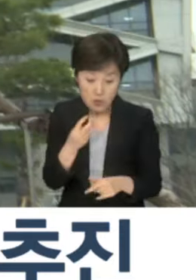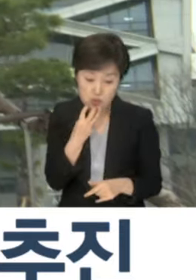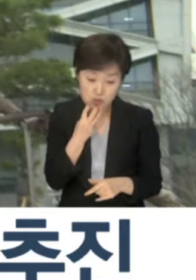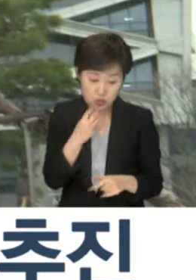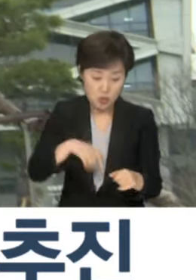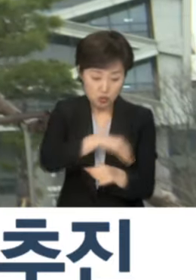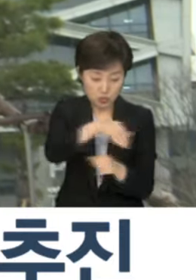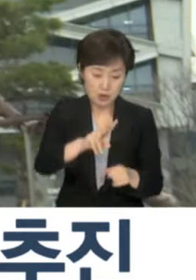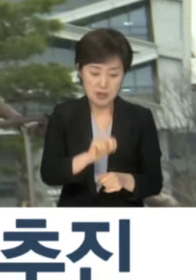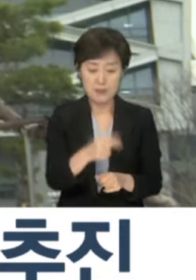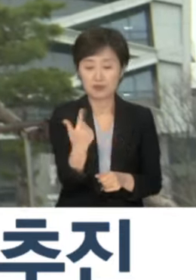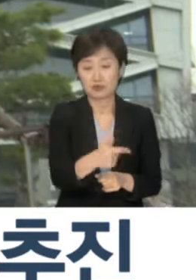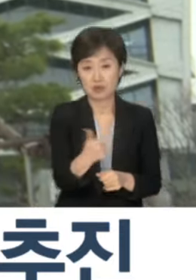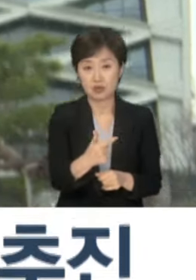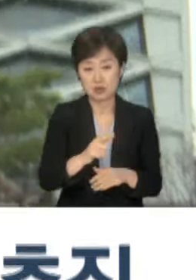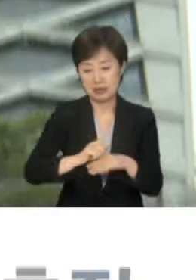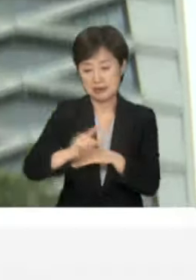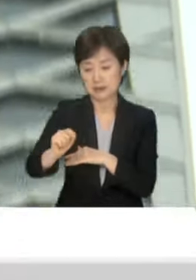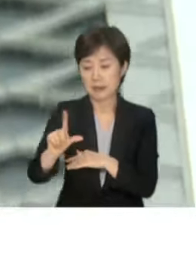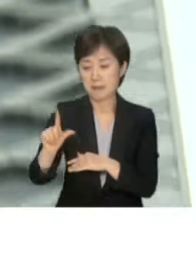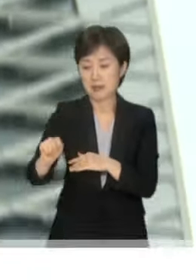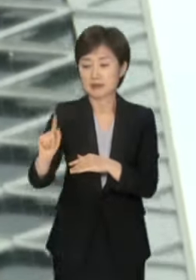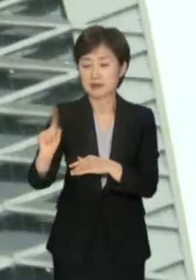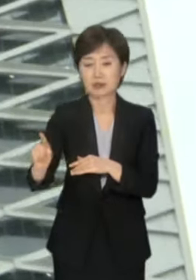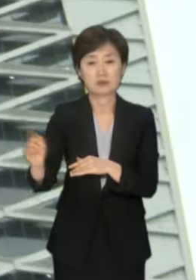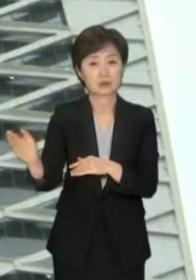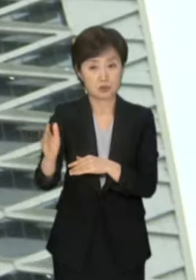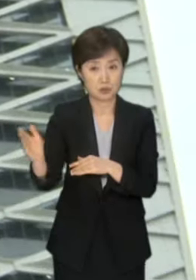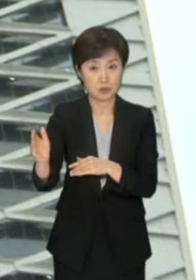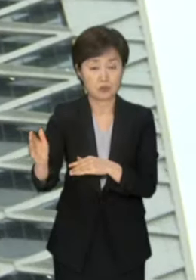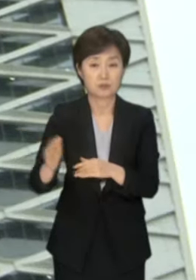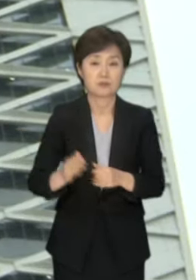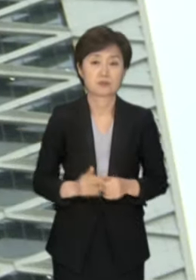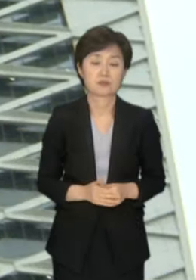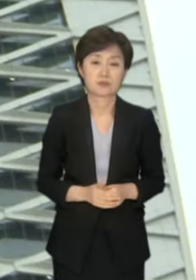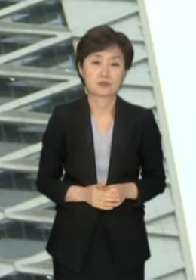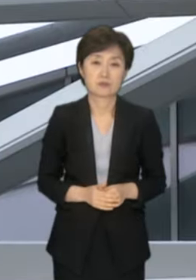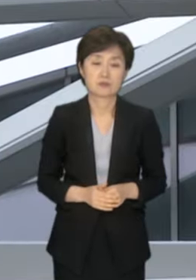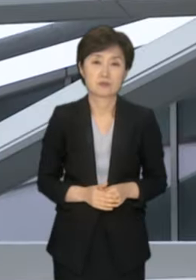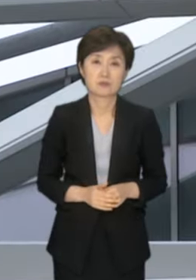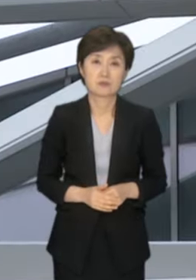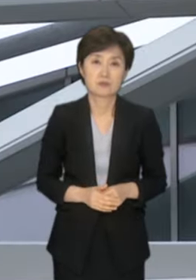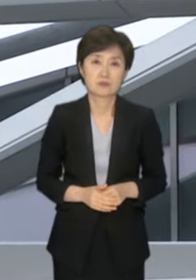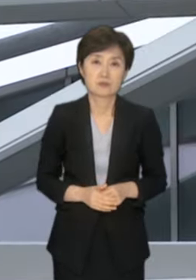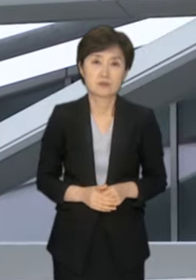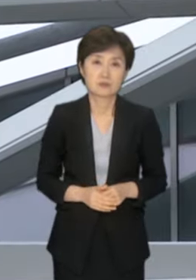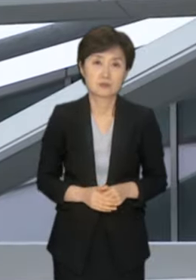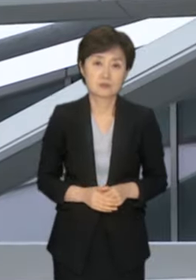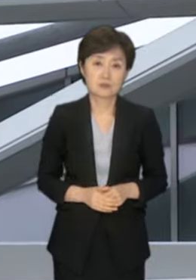수도권 26,000 가구 지방 11000 가구 매입이 목표입니다